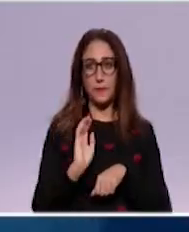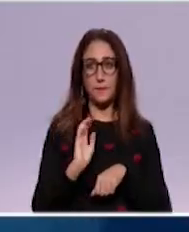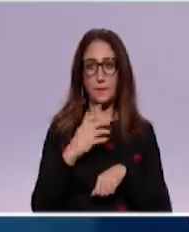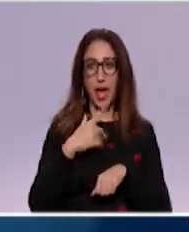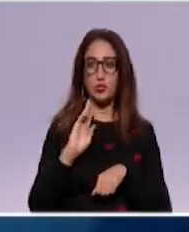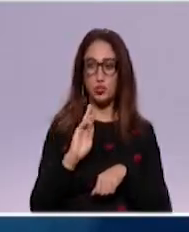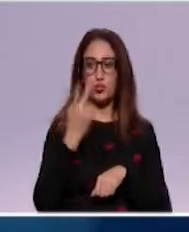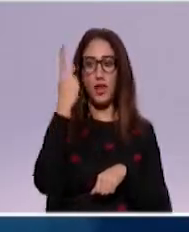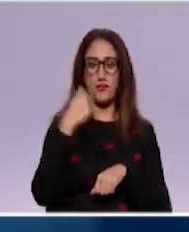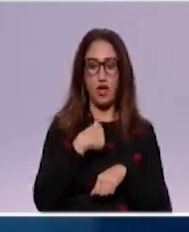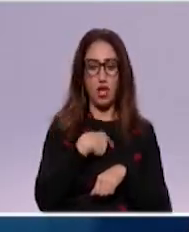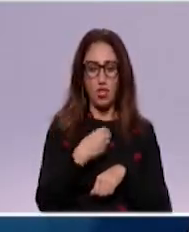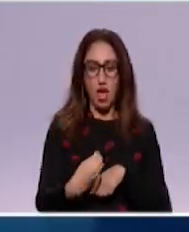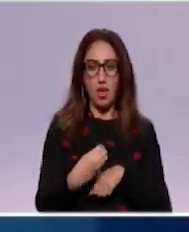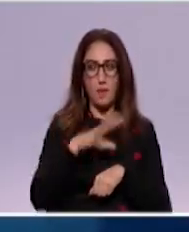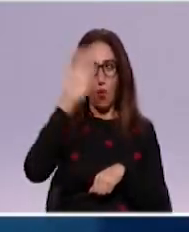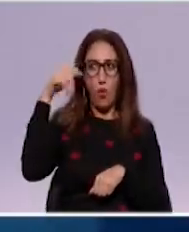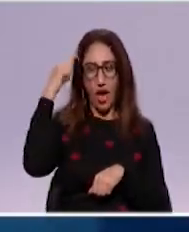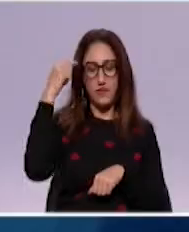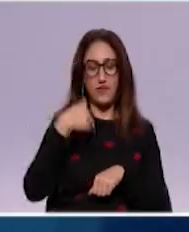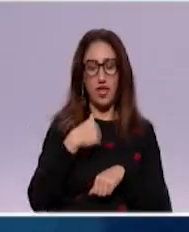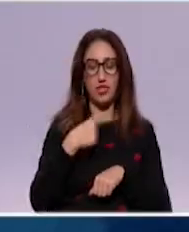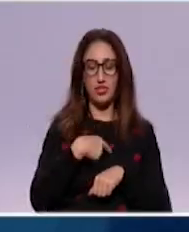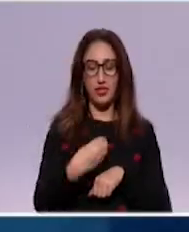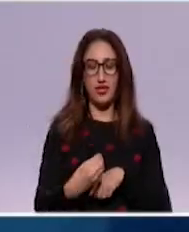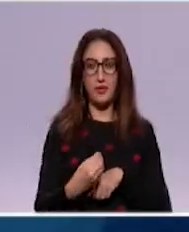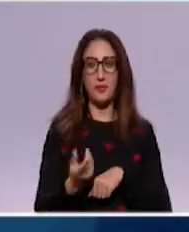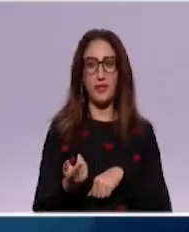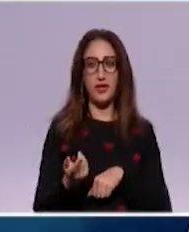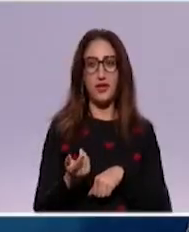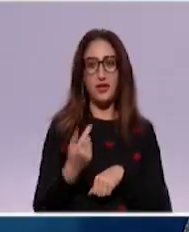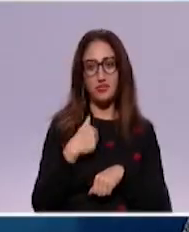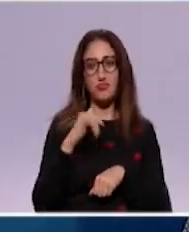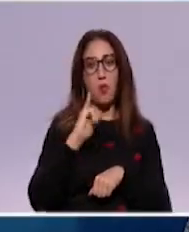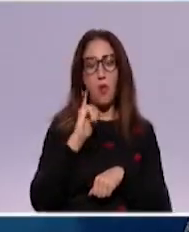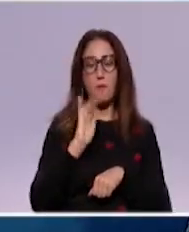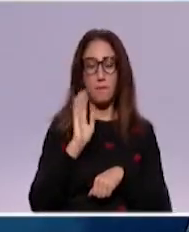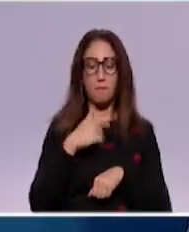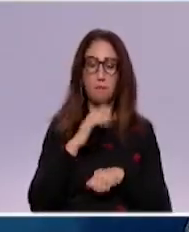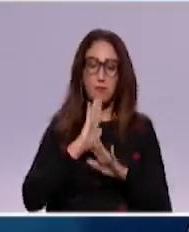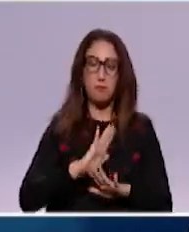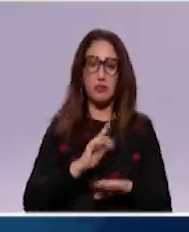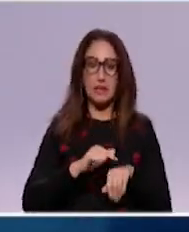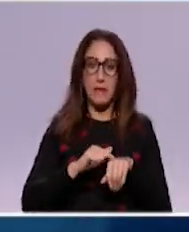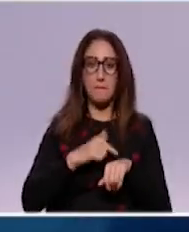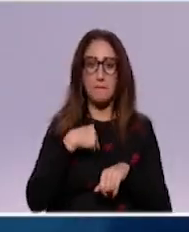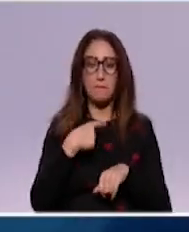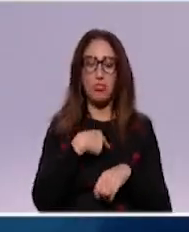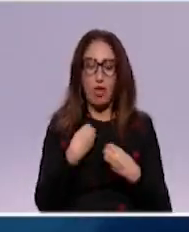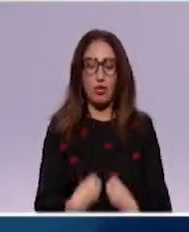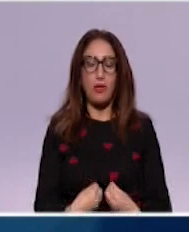دي اعملها ازاي؟ ما عرفتش اعمل حاجة ليه؟ لان انا بعرفش اعمل حاجة غير